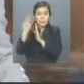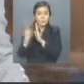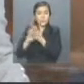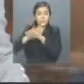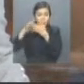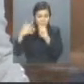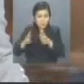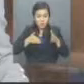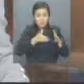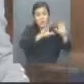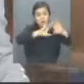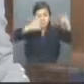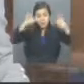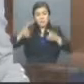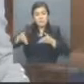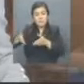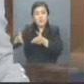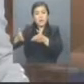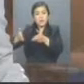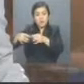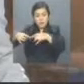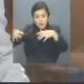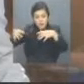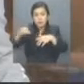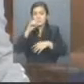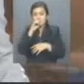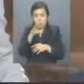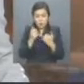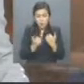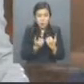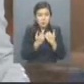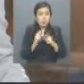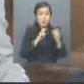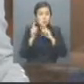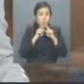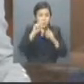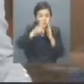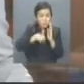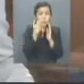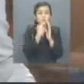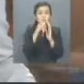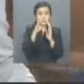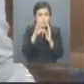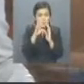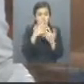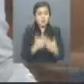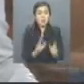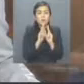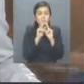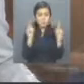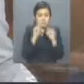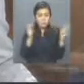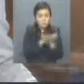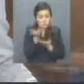2ฝ่ายกำหนดกรอบเวลาการอภิปรายรับทราบการบังคับใช้กฎหมายรวม14ชั่วโมงค่ะขณะที่คณะกรรมการพิจารณาร่าง